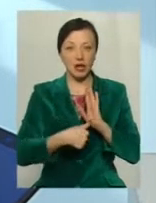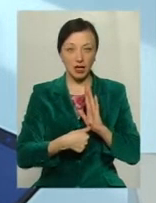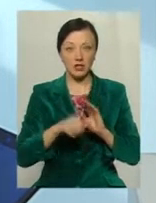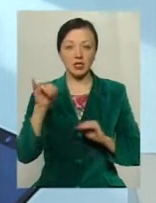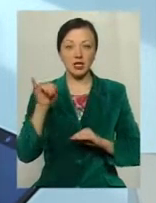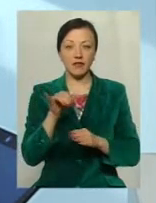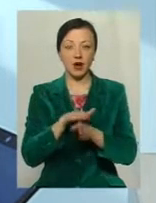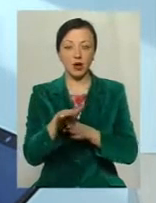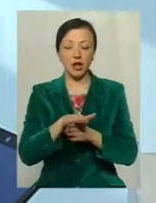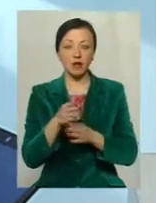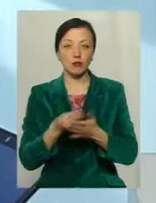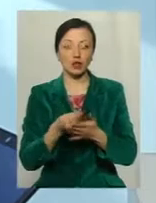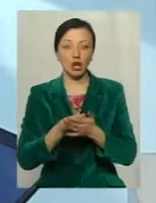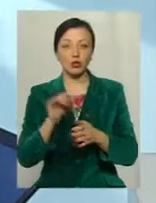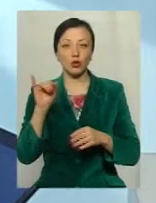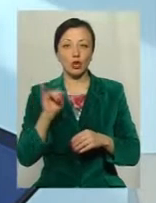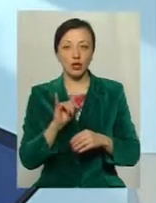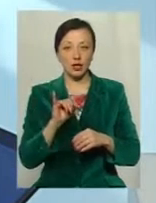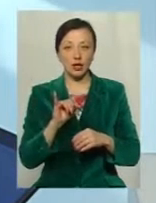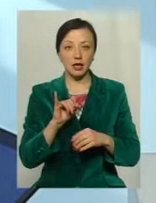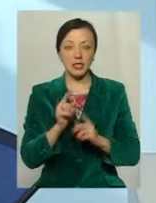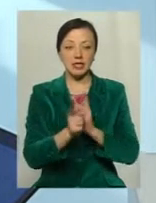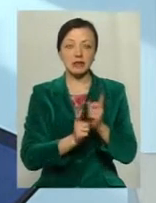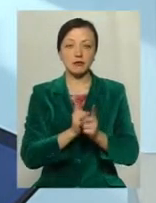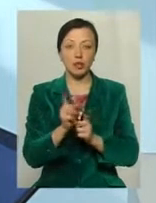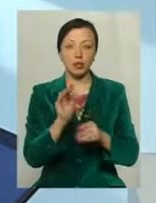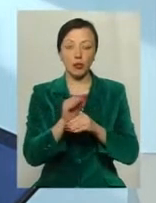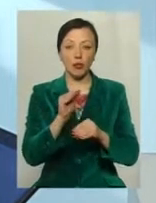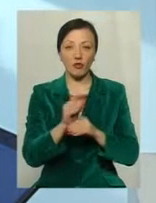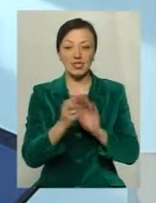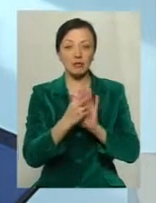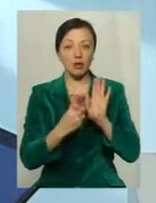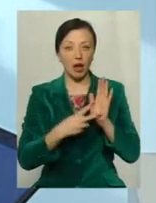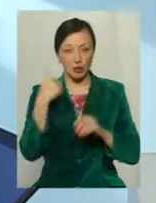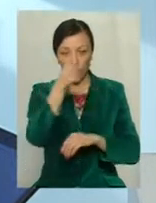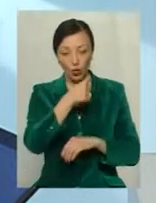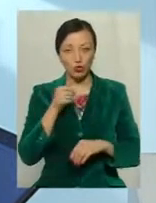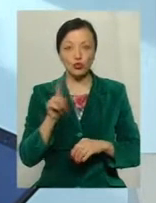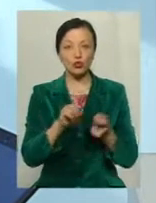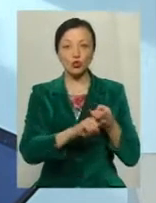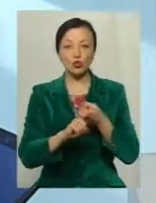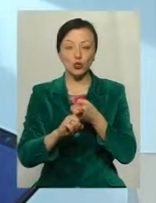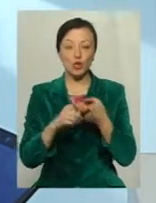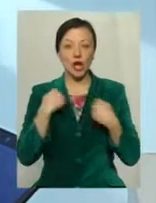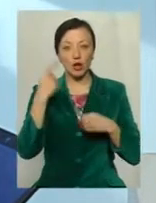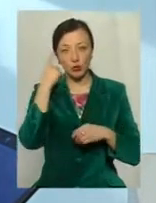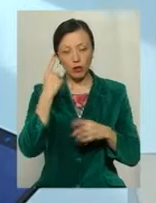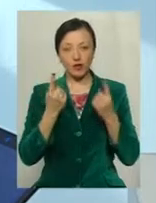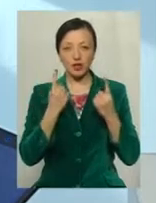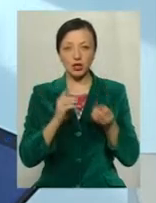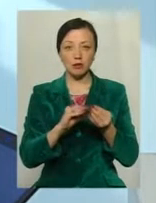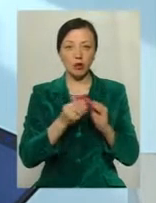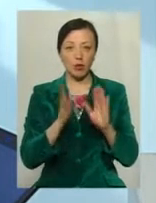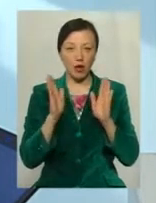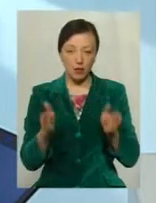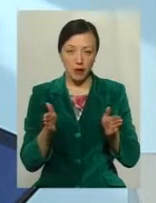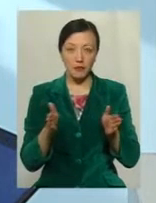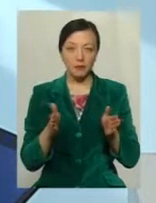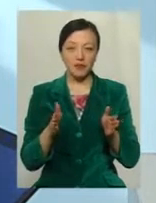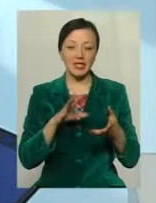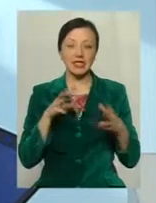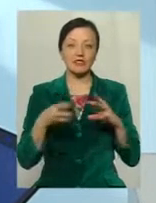таке бюджет, як використовувати кошти. Як на вас можу сказати, що в 2016 році, а це на сесії буде розглядатися два питання,